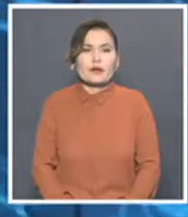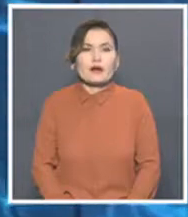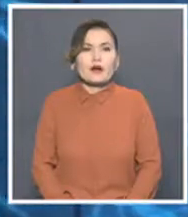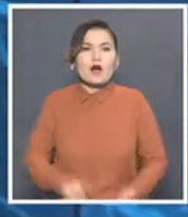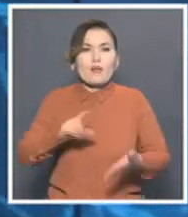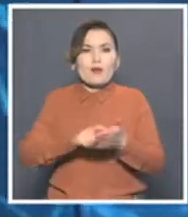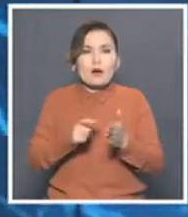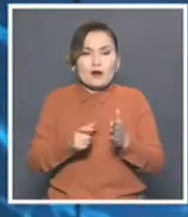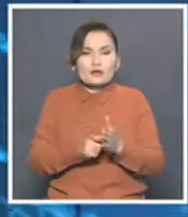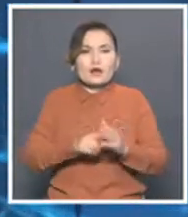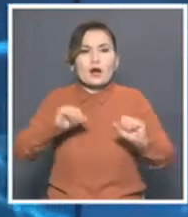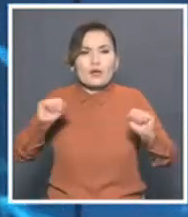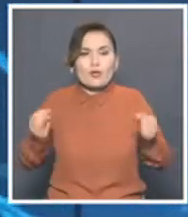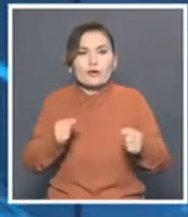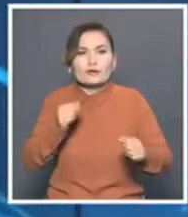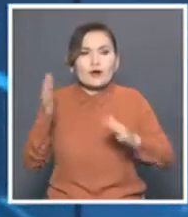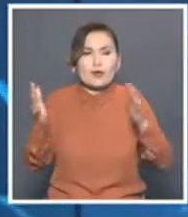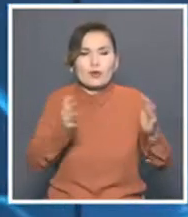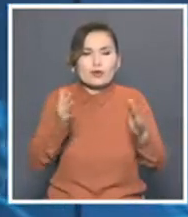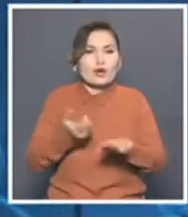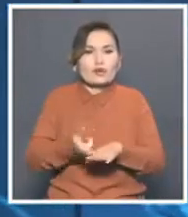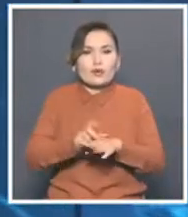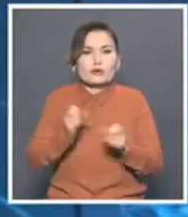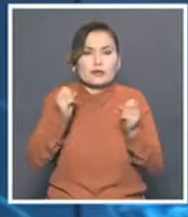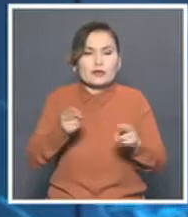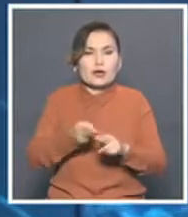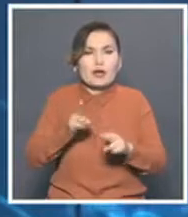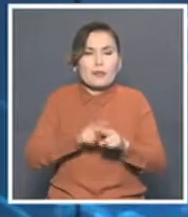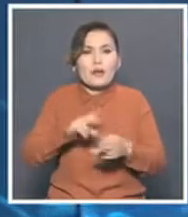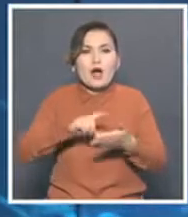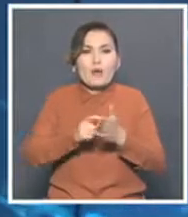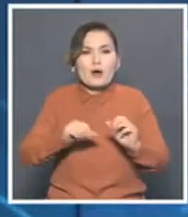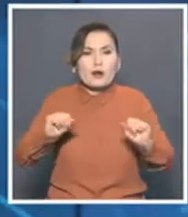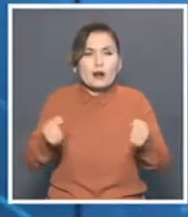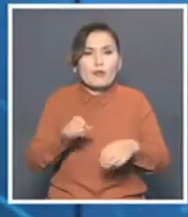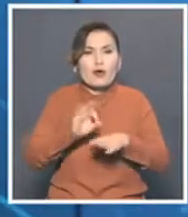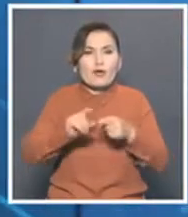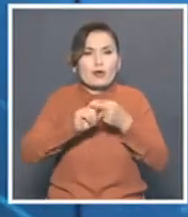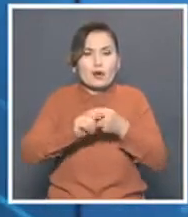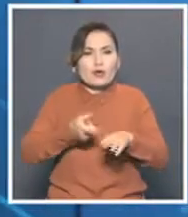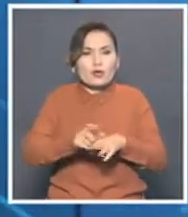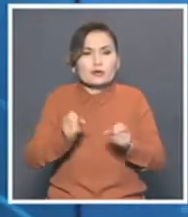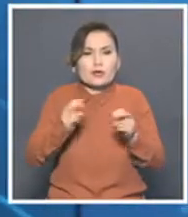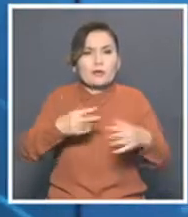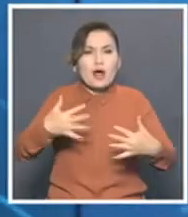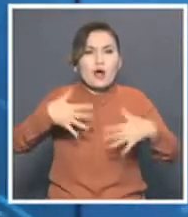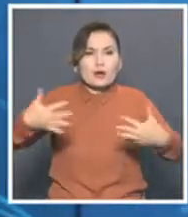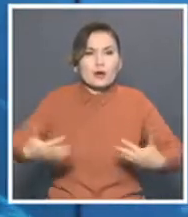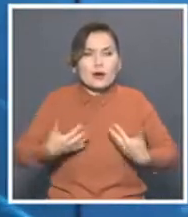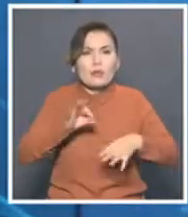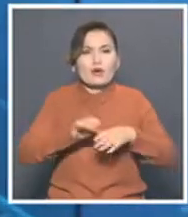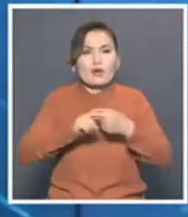Кондиционер, пневмония тудыру мүмкін. Яғни салқындатқыш құрылғысы бар бөлмеде вирус жұқтыру ықтималдығы жоғары. Өйткені ыстықтап